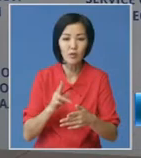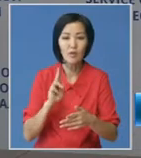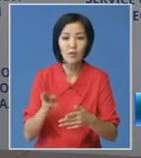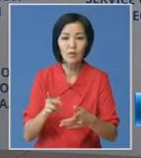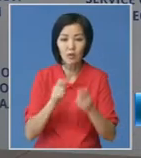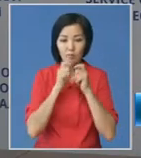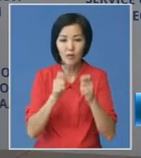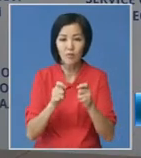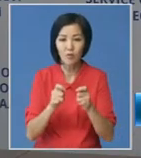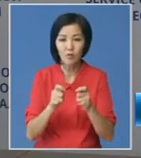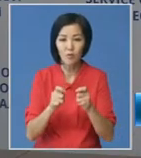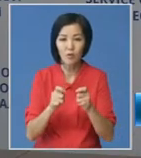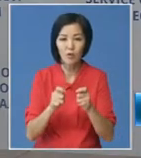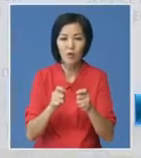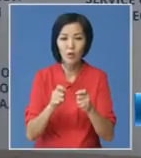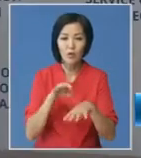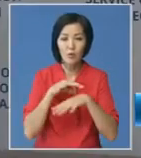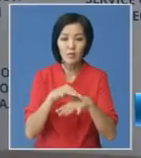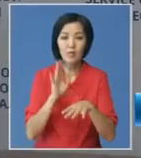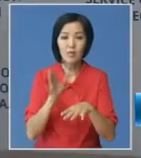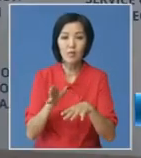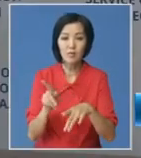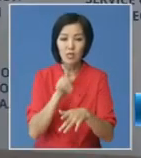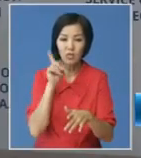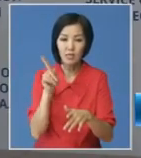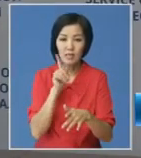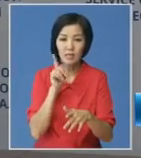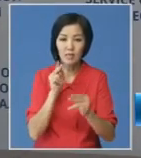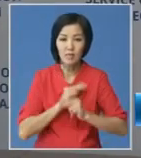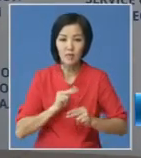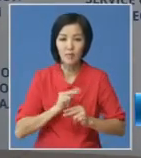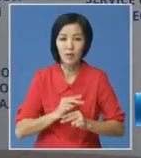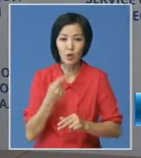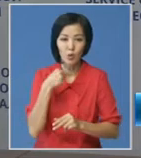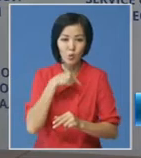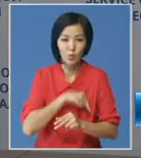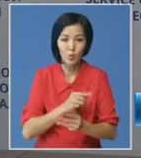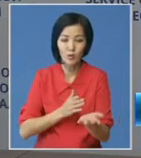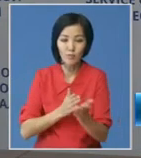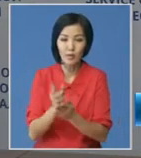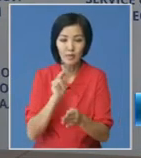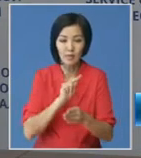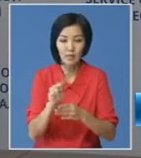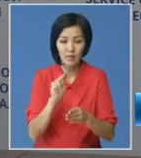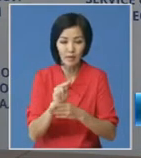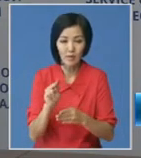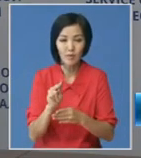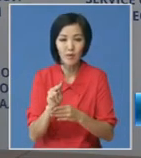марапаттау жүргізіледі. Жастардың арасында еңбек рухын бағытында тәрбиелеу,